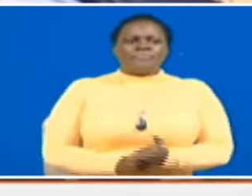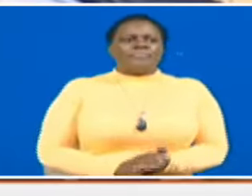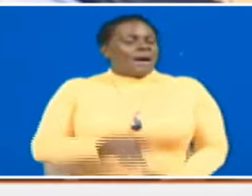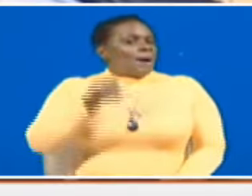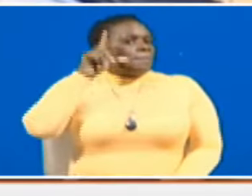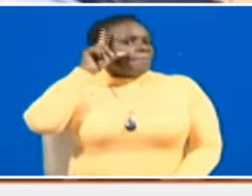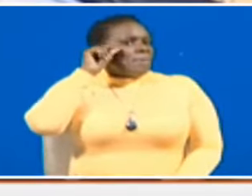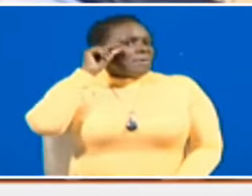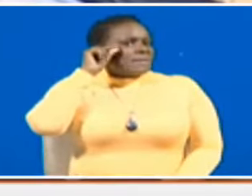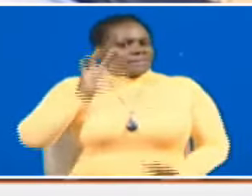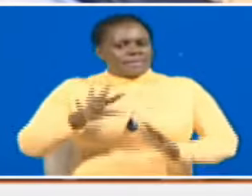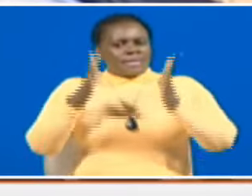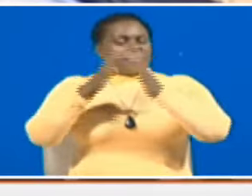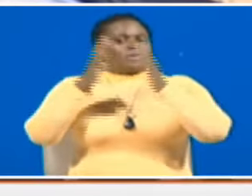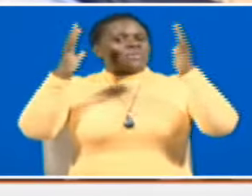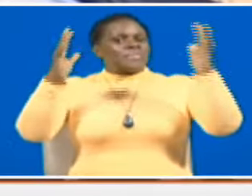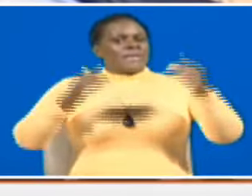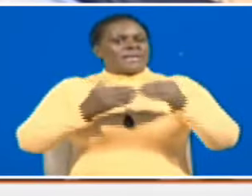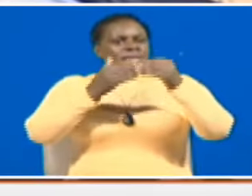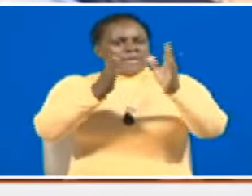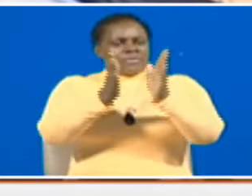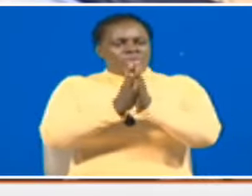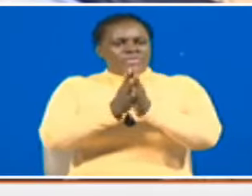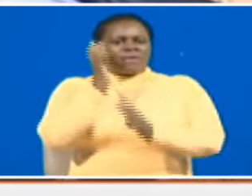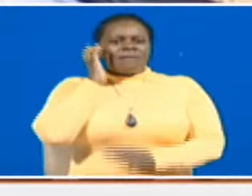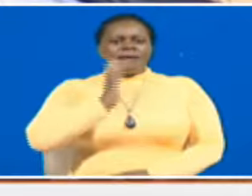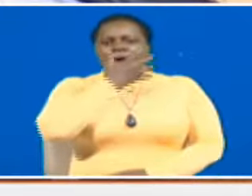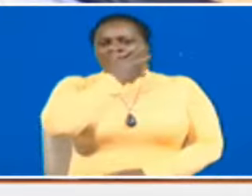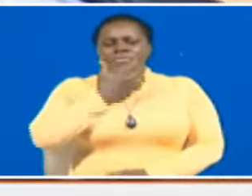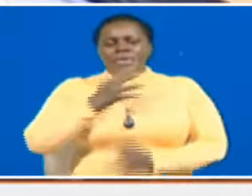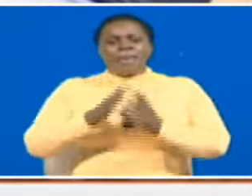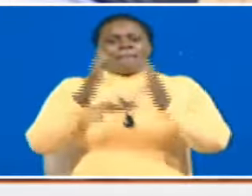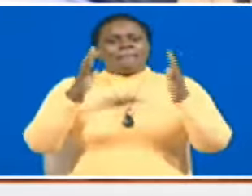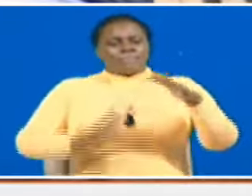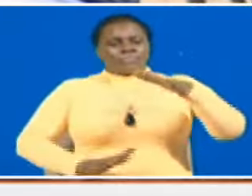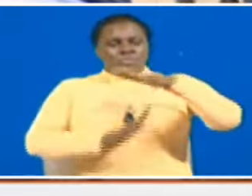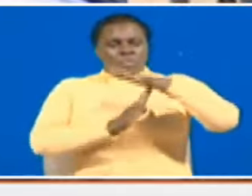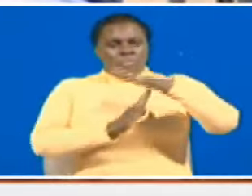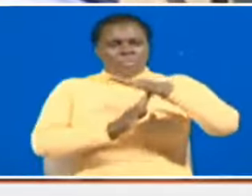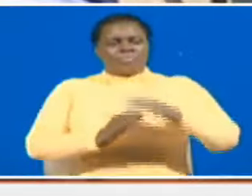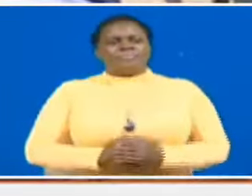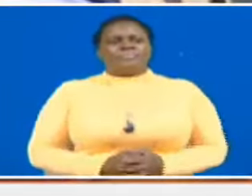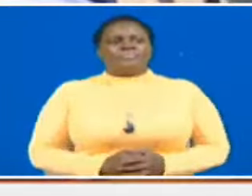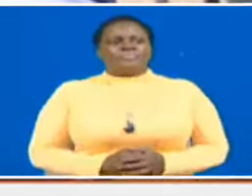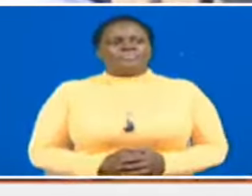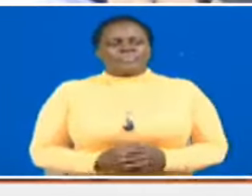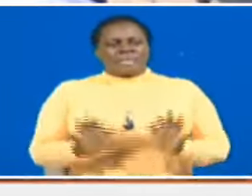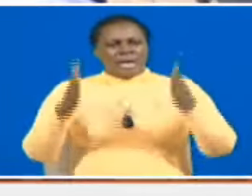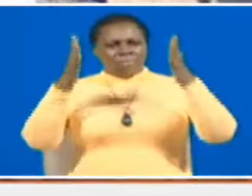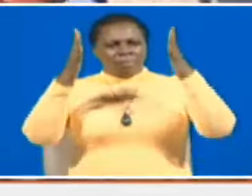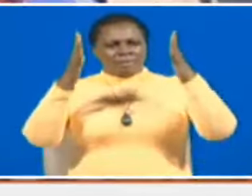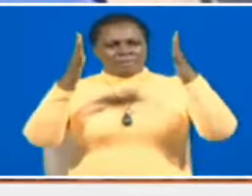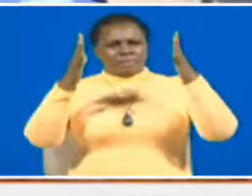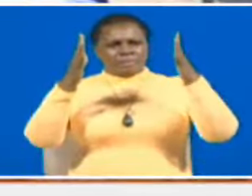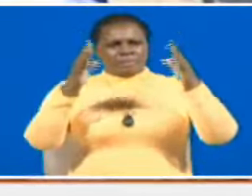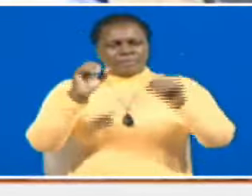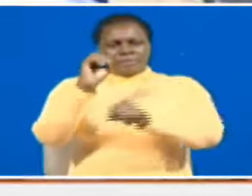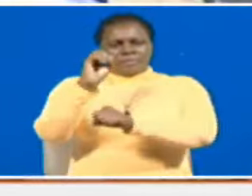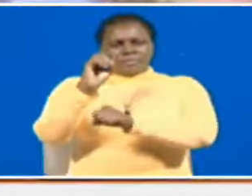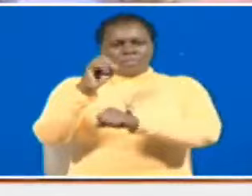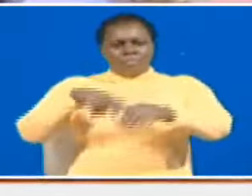ya Mombasa, hafla kuu iliongozwa na kadhi mkuu Abdul Halim Athmani Hussein ilifanyika katika uga wa shule ya